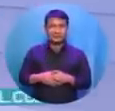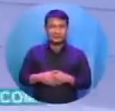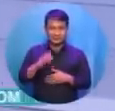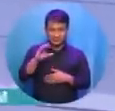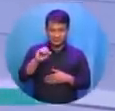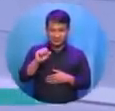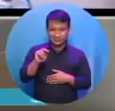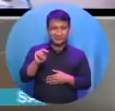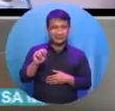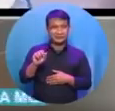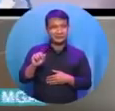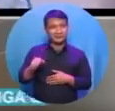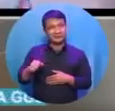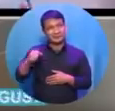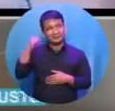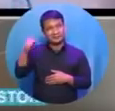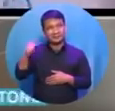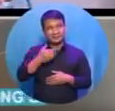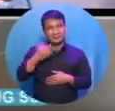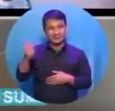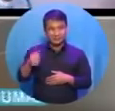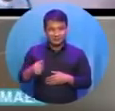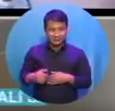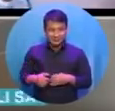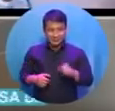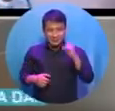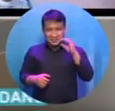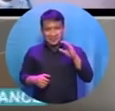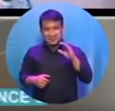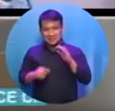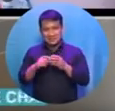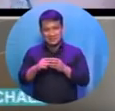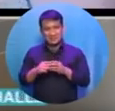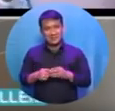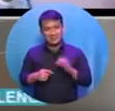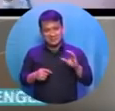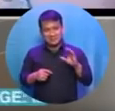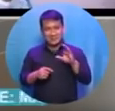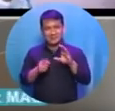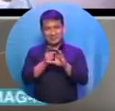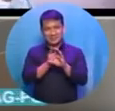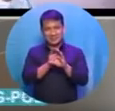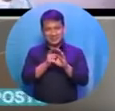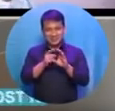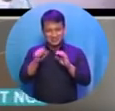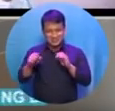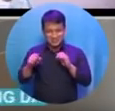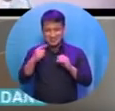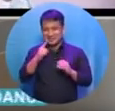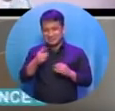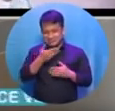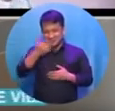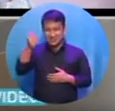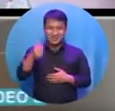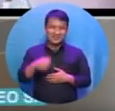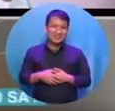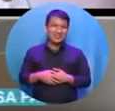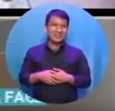best. Oh, sabi mo, Signal is the best. Signal is the best. Yeah.